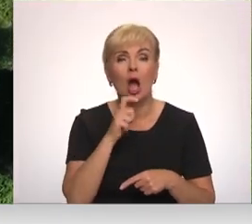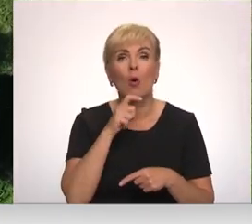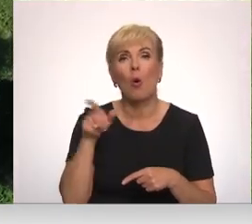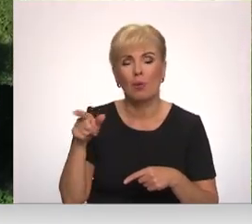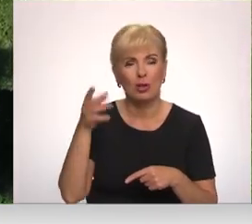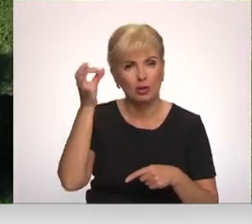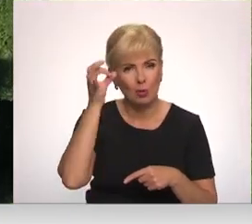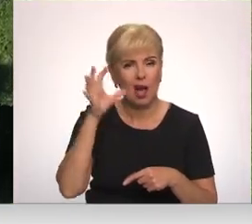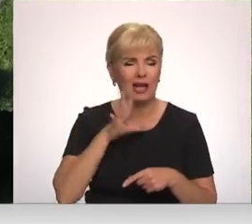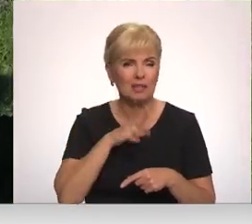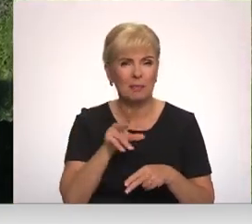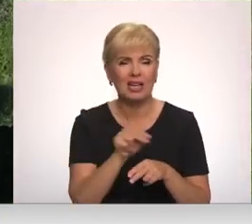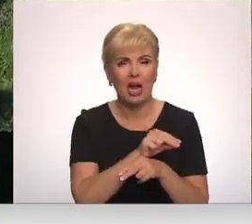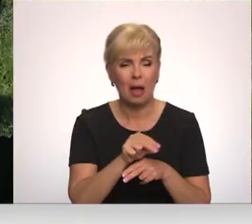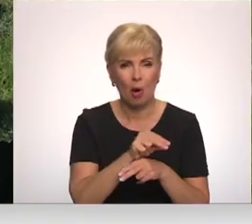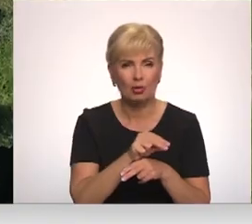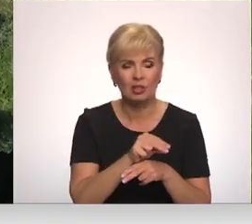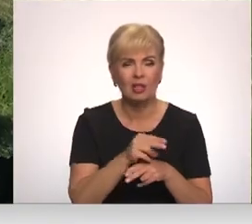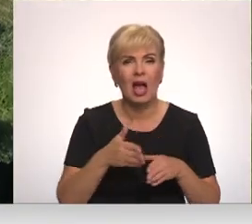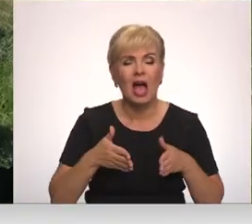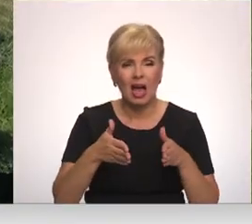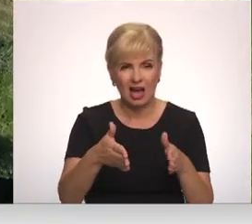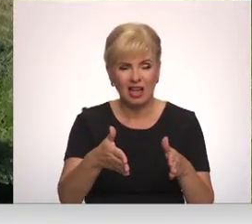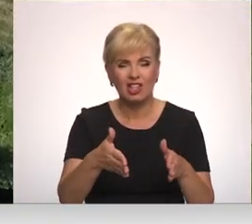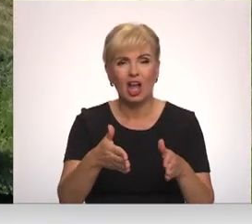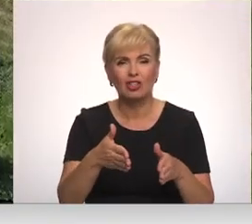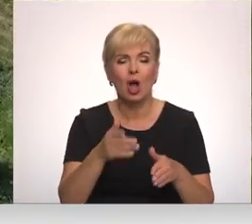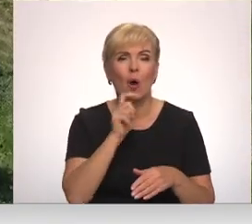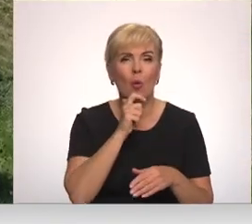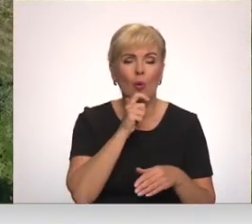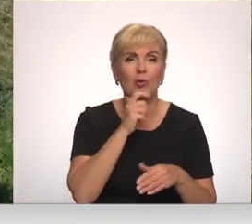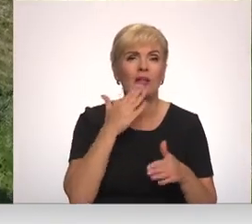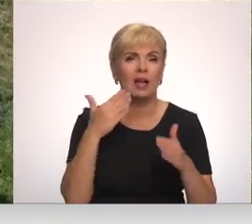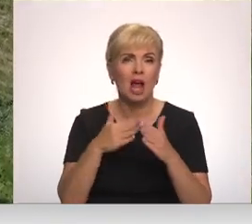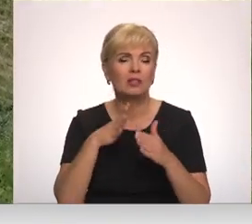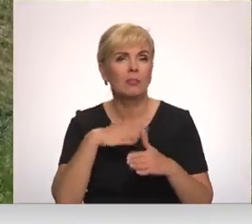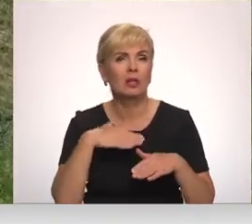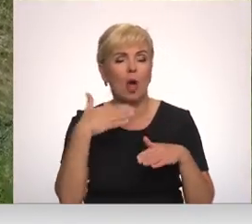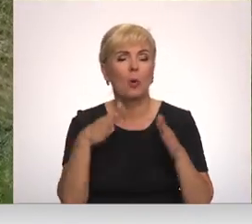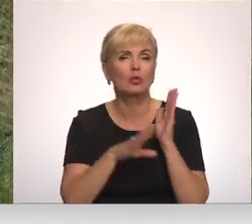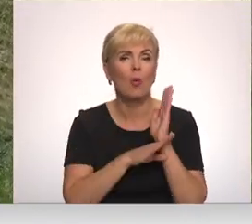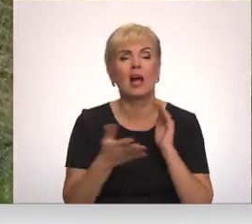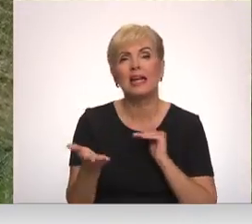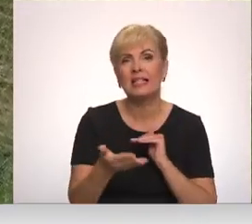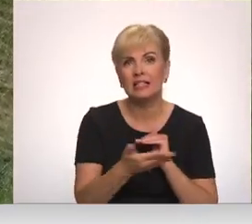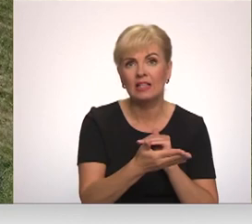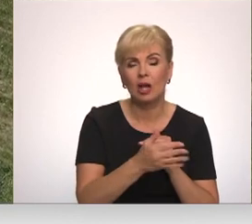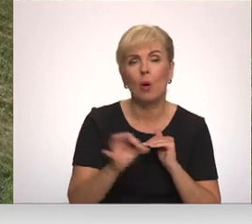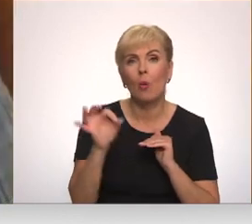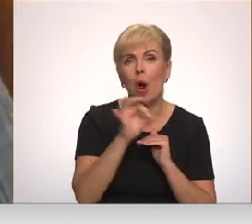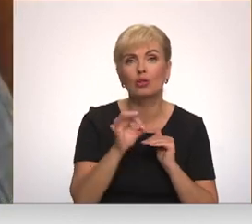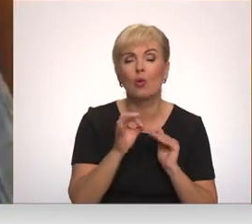tika remontēts šis autoceļš Gulbina Rēzeknē un tika izcirsta ļoti, ļoti smuka